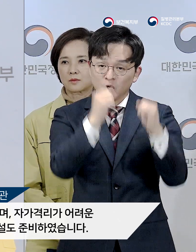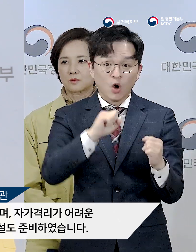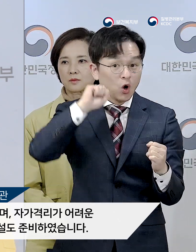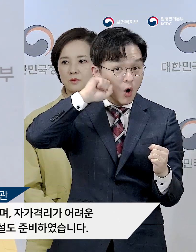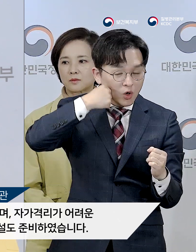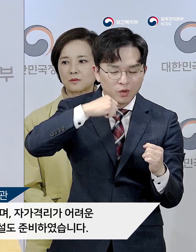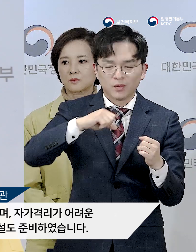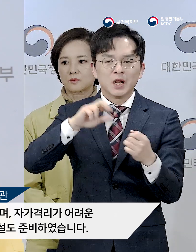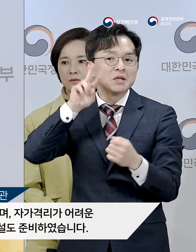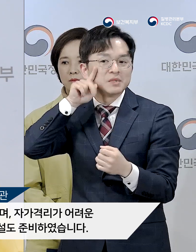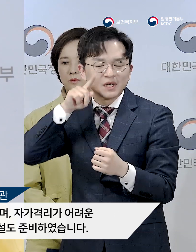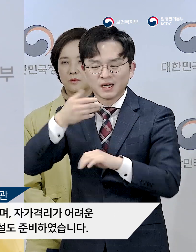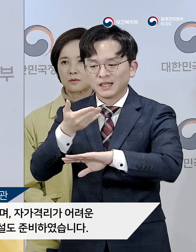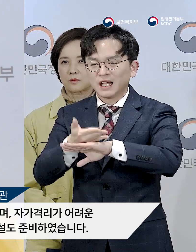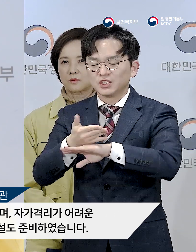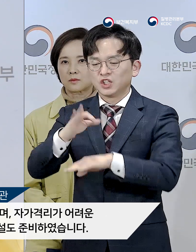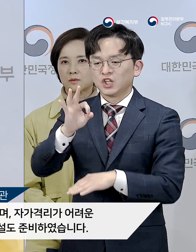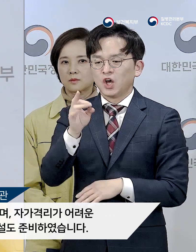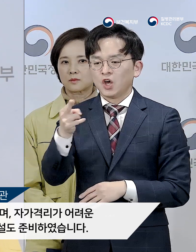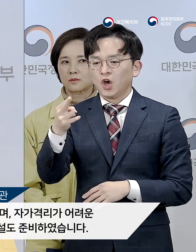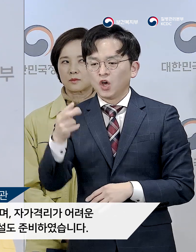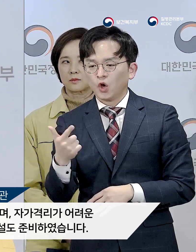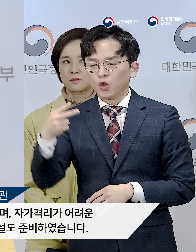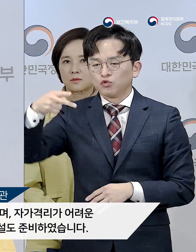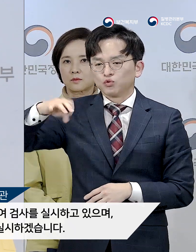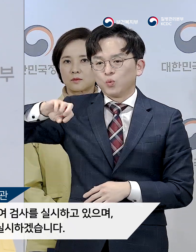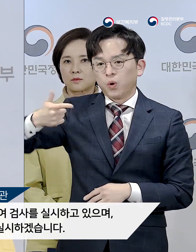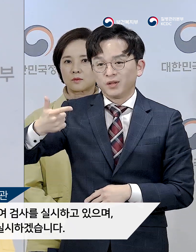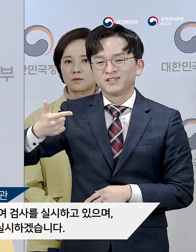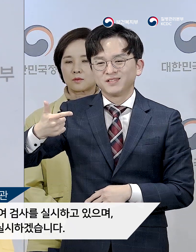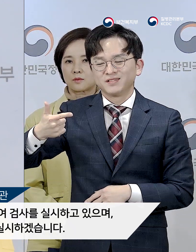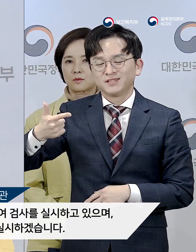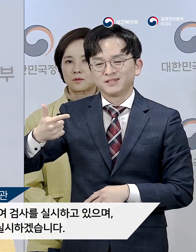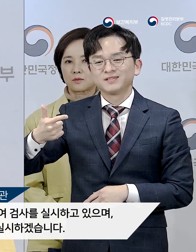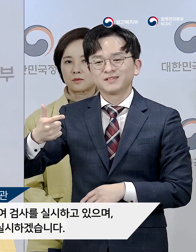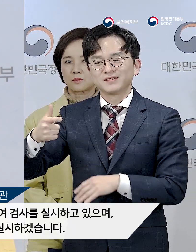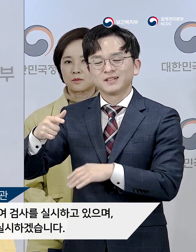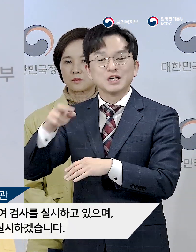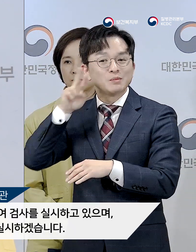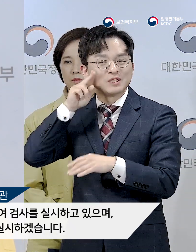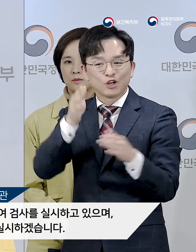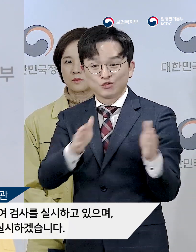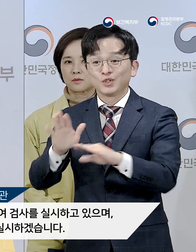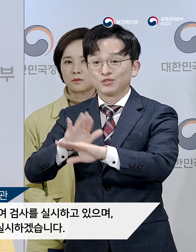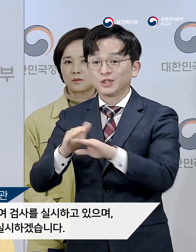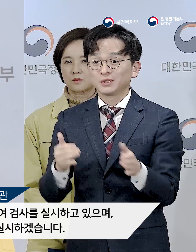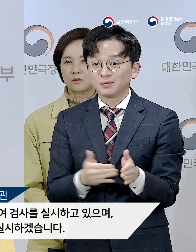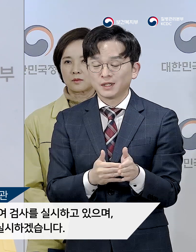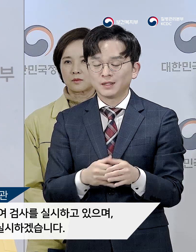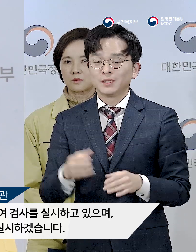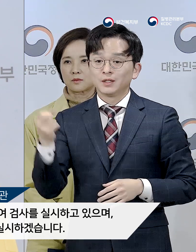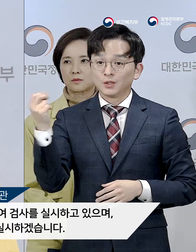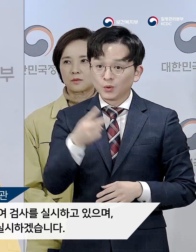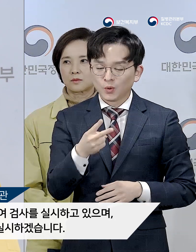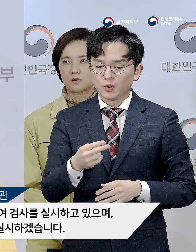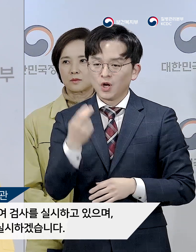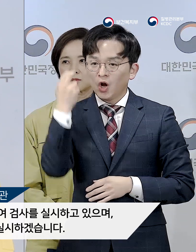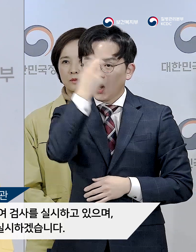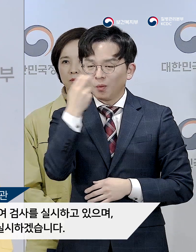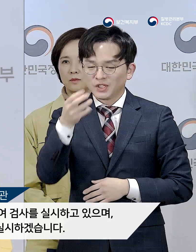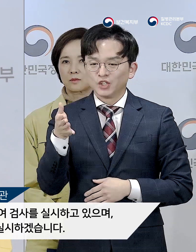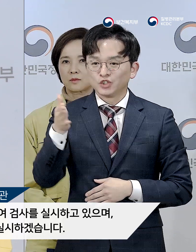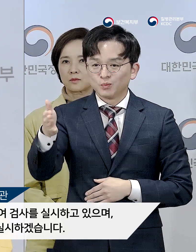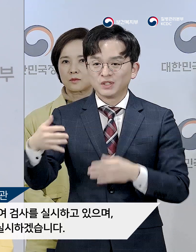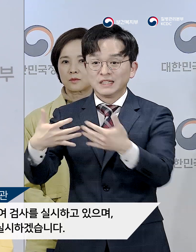별도의 격리시설도 준비하였습니다. 우선 유증상자부터 61개의 검체 채취팀이